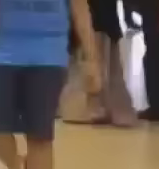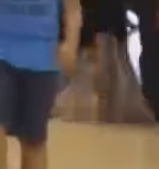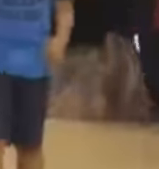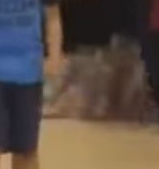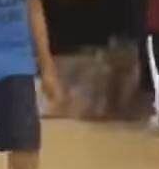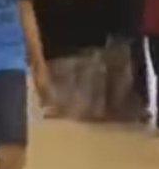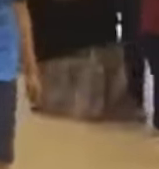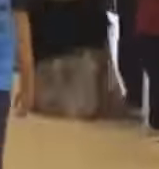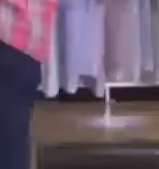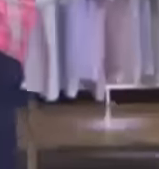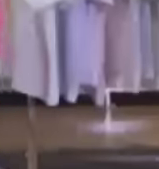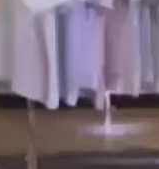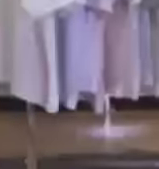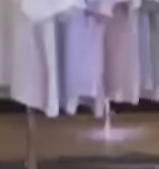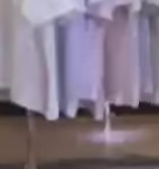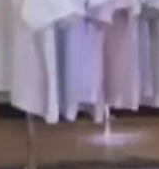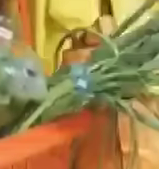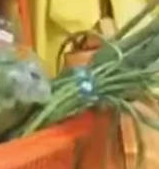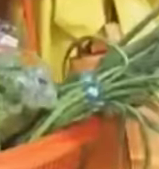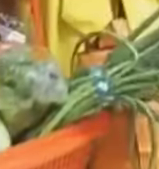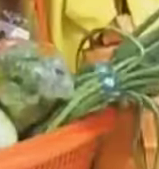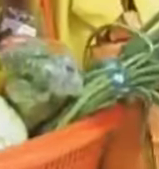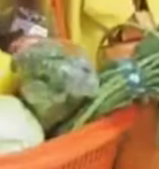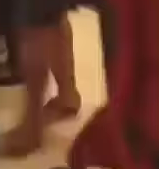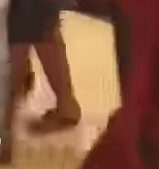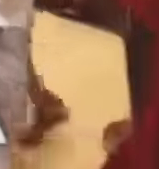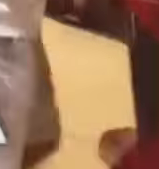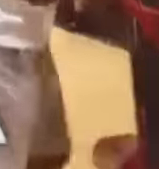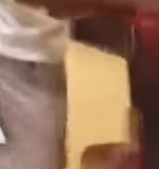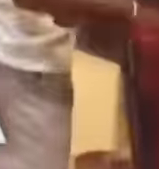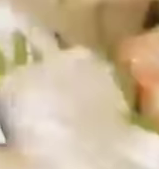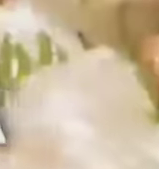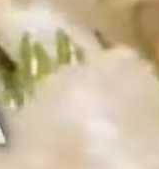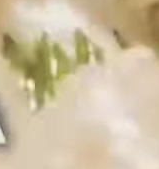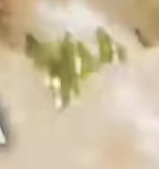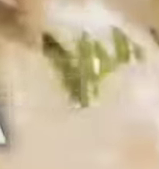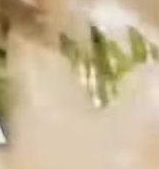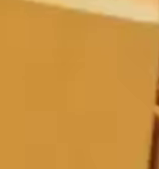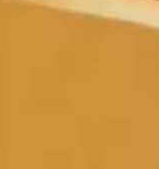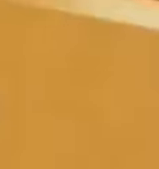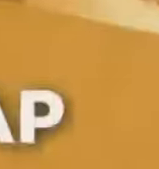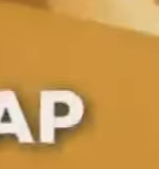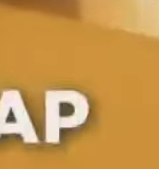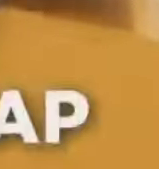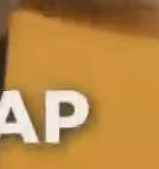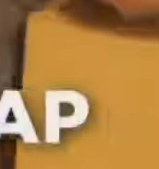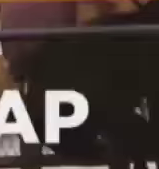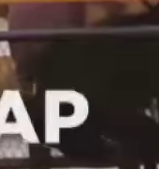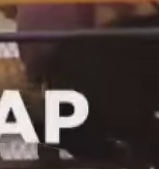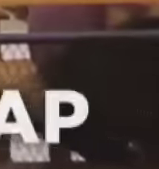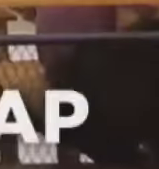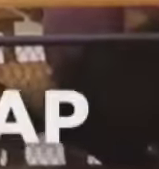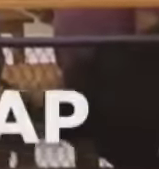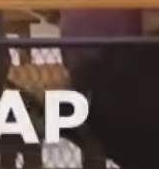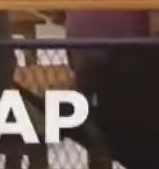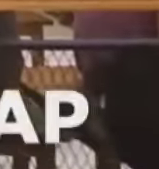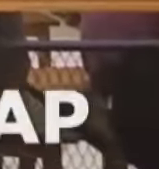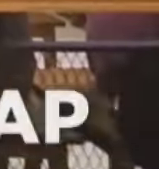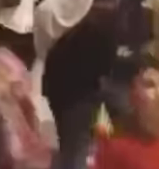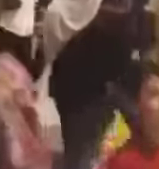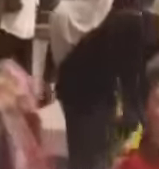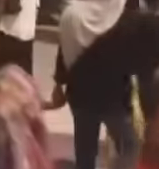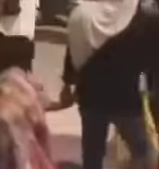Indonesia, Transmart kini hadir semakin lengkap. Berbelanja semua kebutuhan keluarga, bersantap di deretan resto